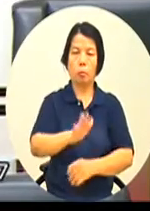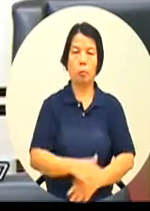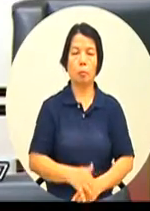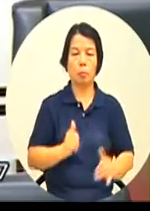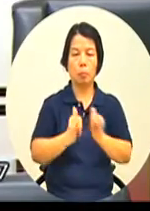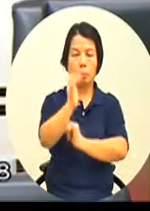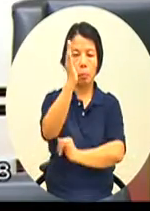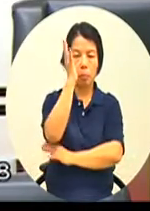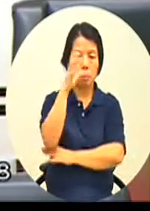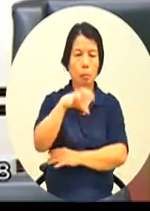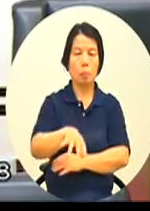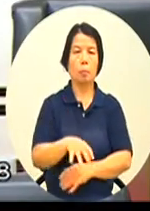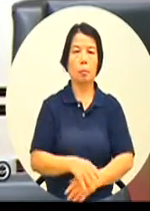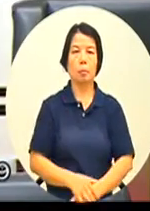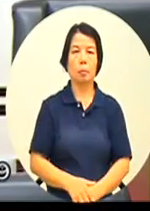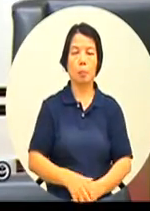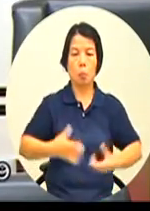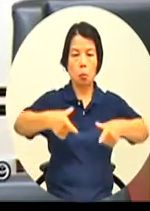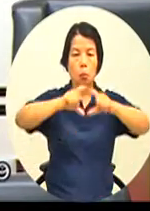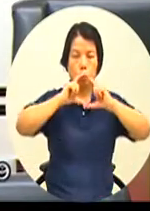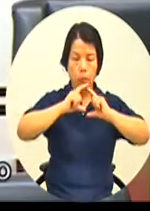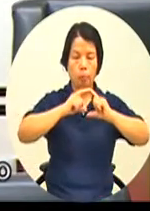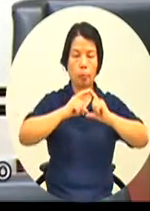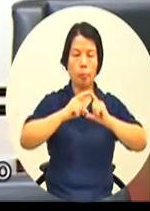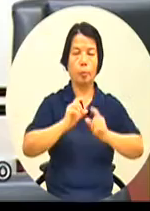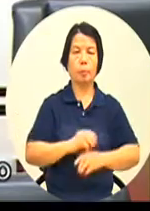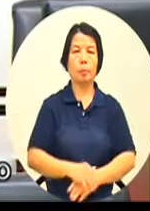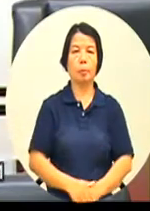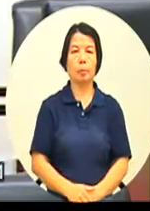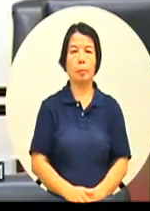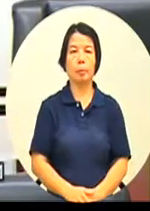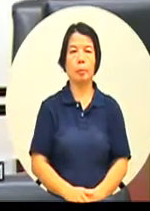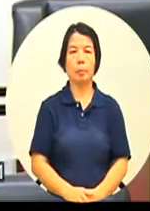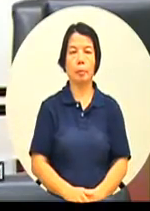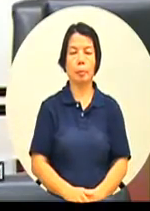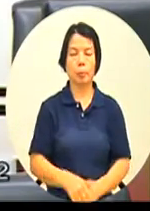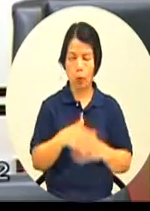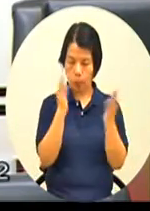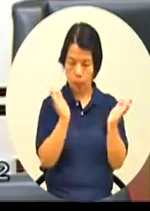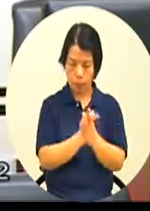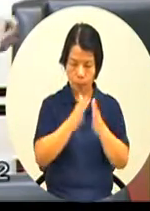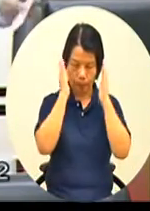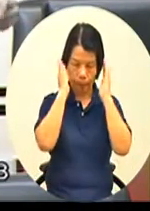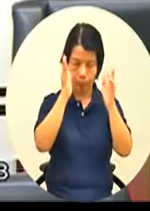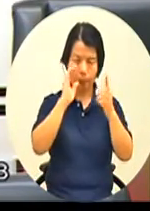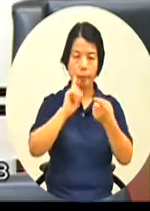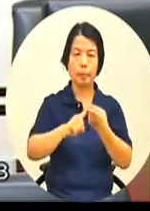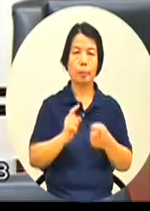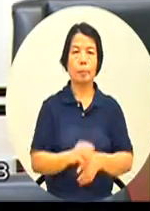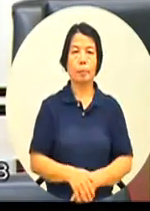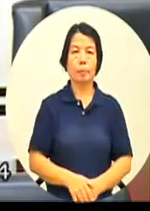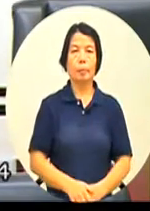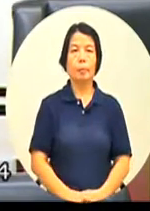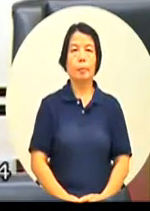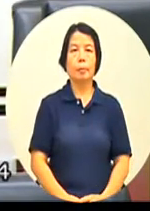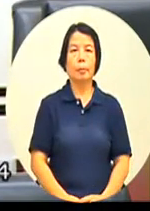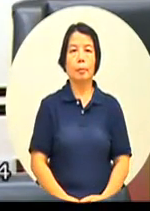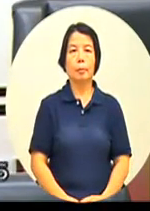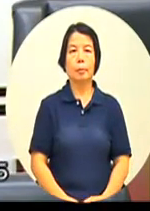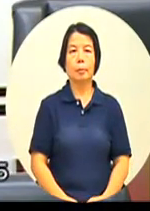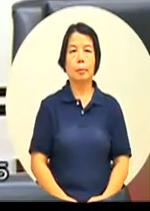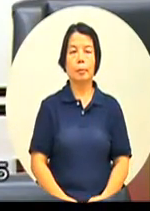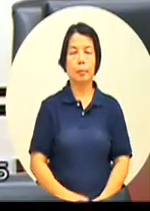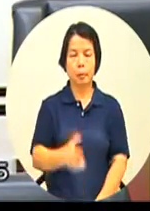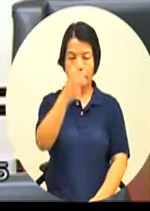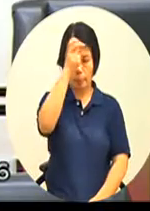民政局这边回报的这些讯息，它可能是正面的，它可能是有很多或者是警政这